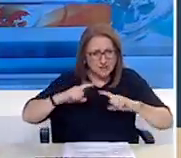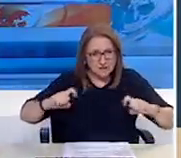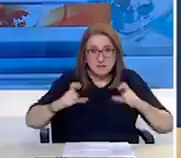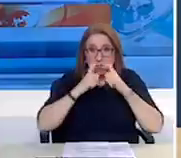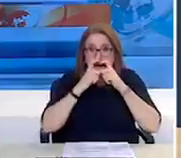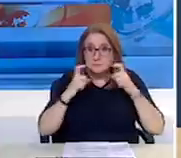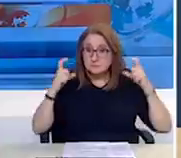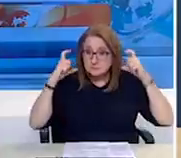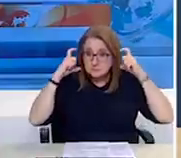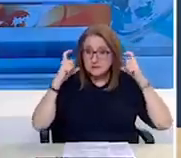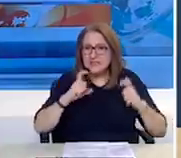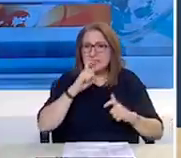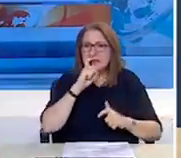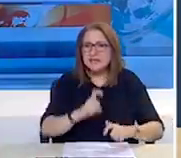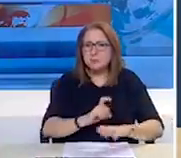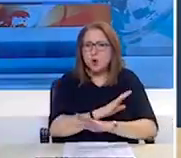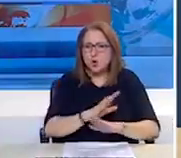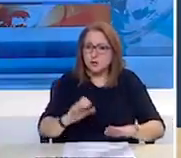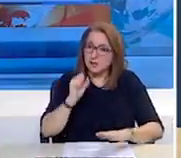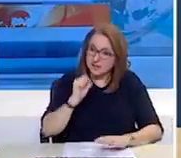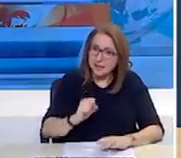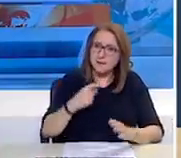παραμένει ισχυρή σύσταση χρήσης για τους πελάτες.